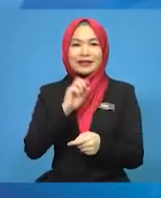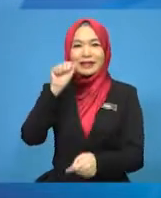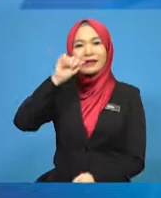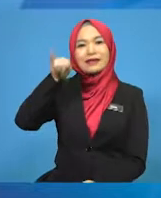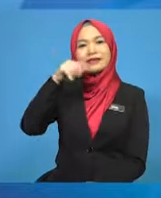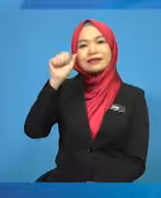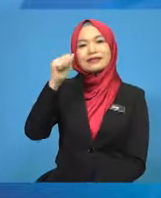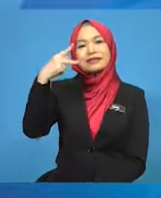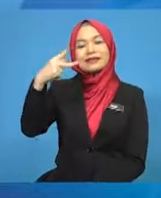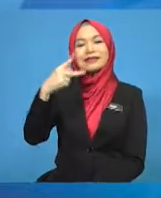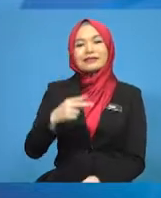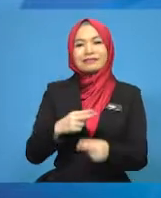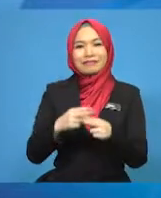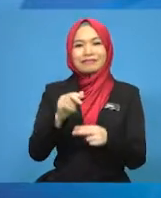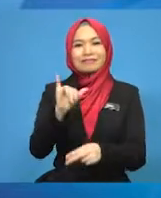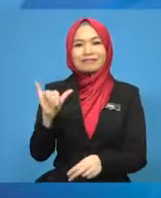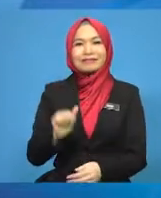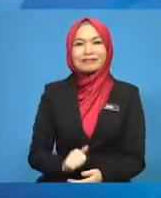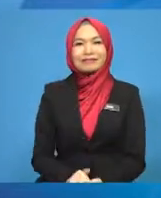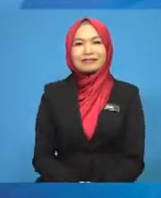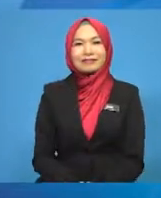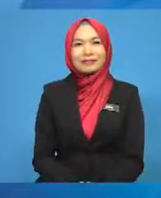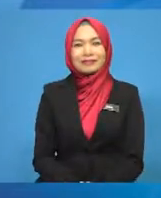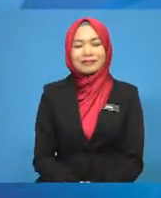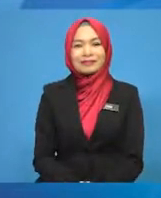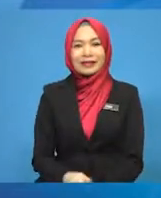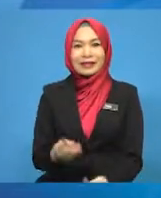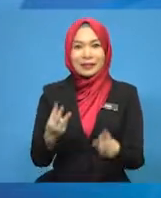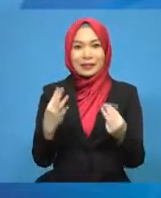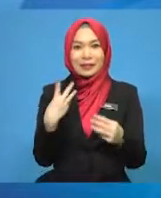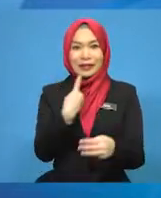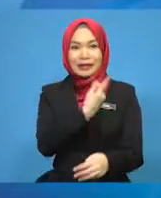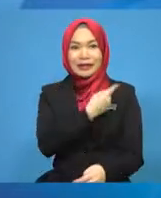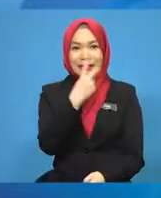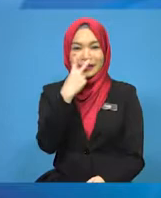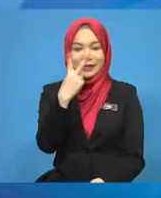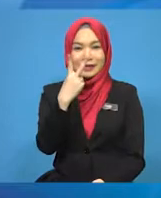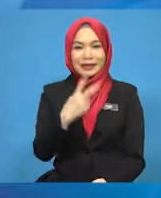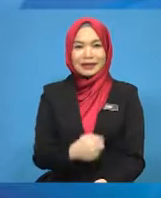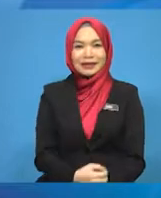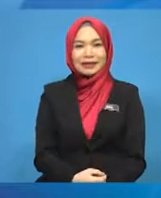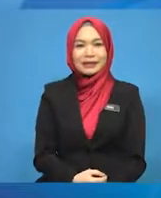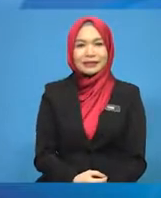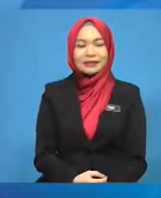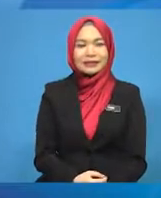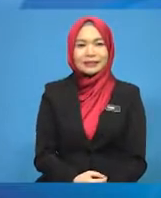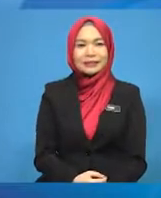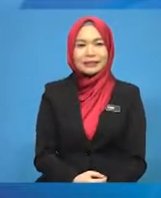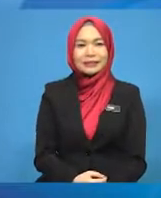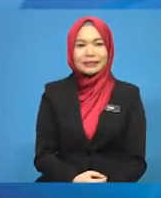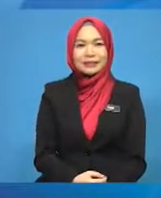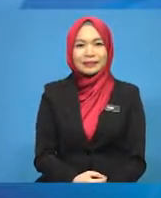beliau, pembelajaran di luar buku teks. Video ini akan memaparkan bagaimana kita boleh